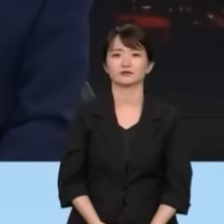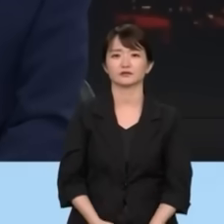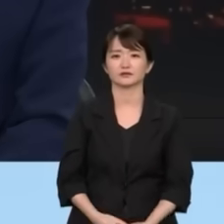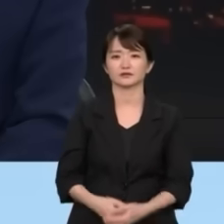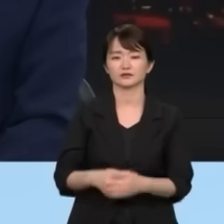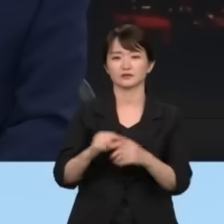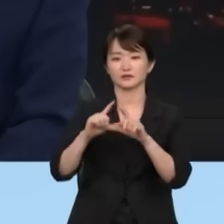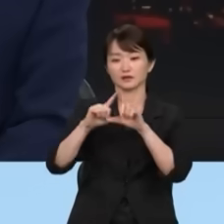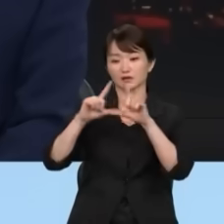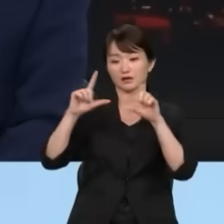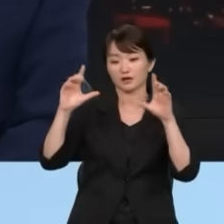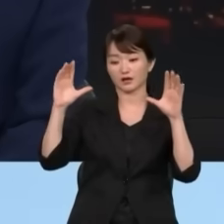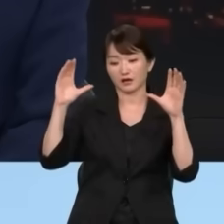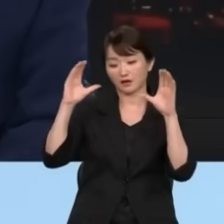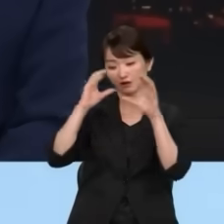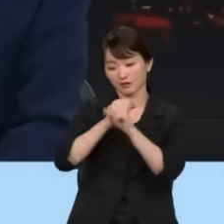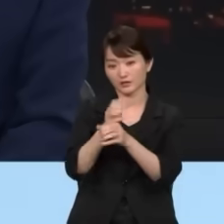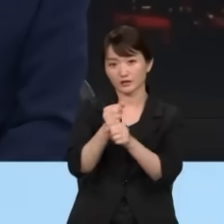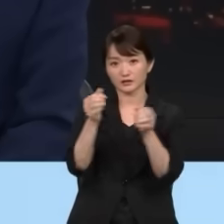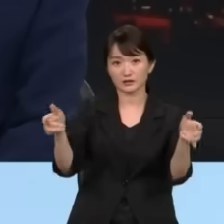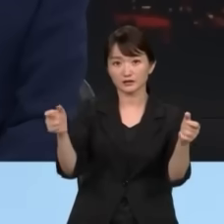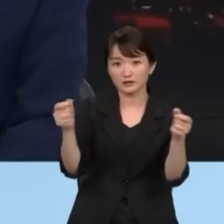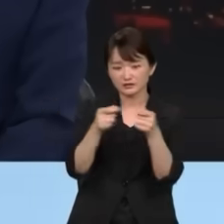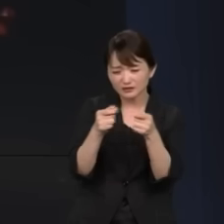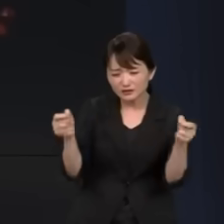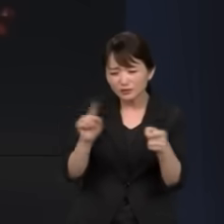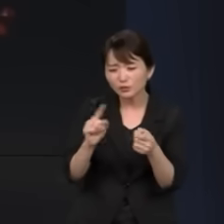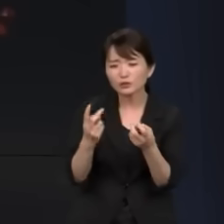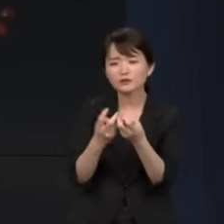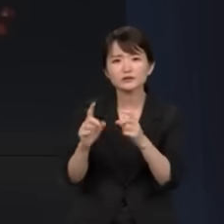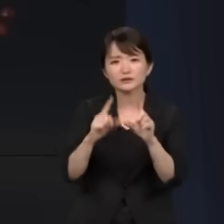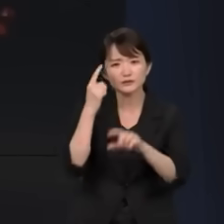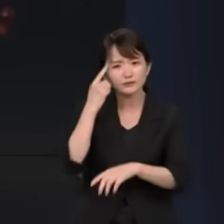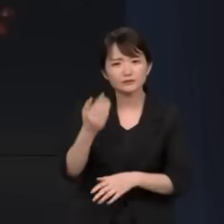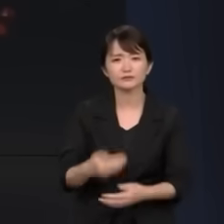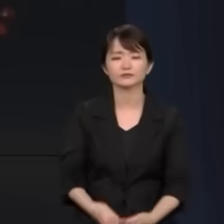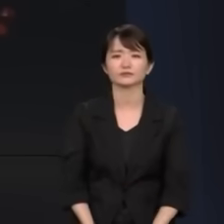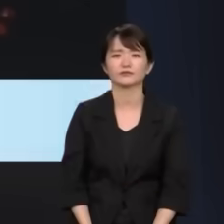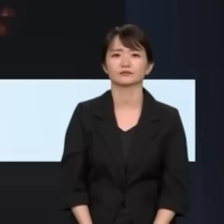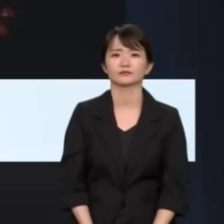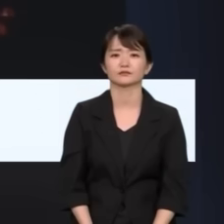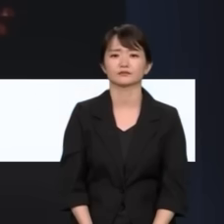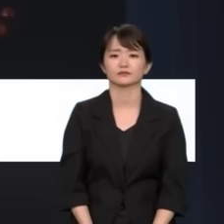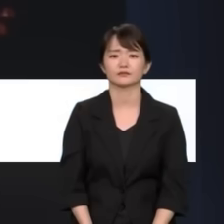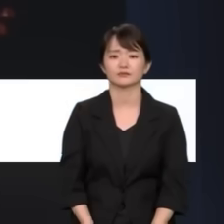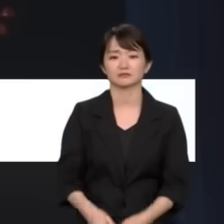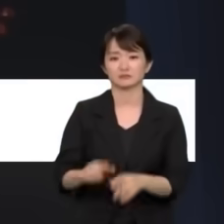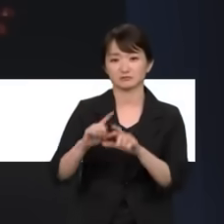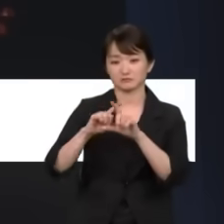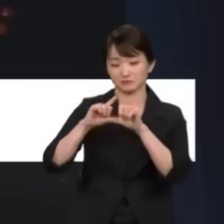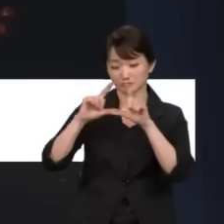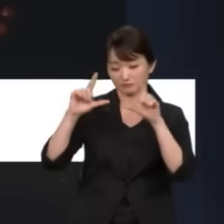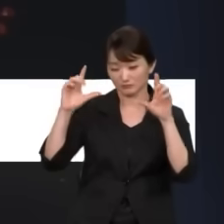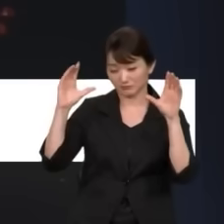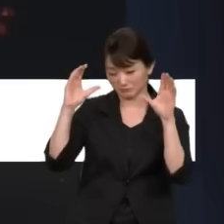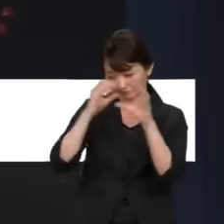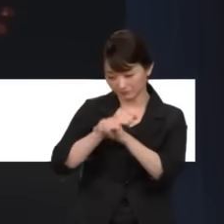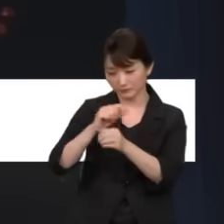길었다고 들었습니다 그 시간을 어떻게 보내셨습니까 어 그 무명 기간